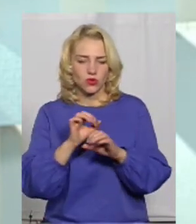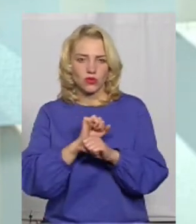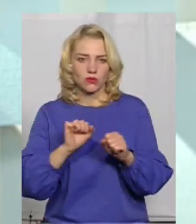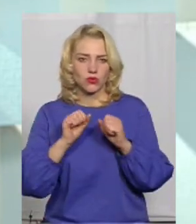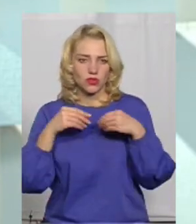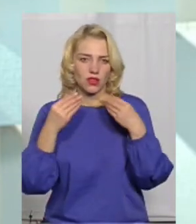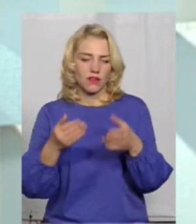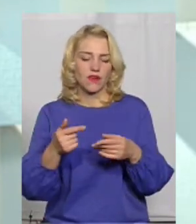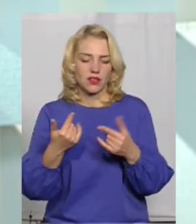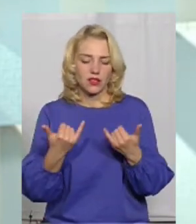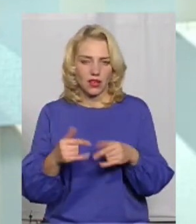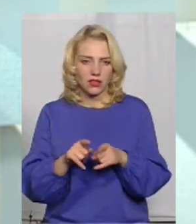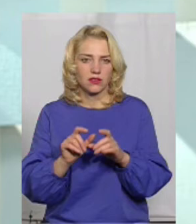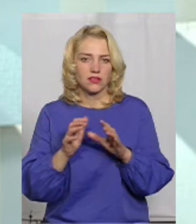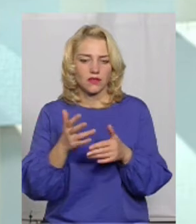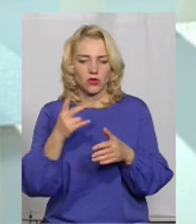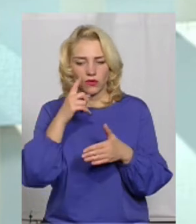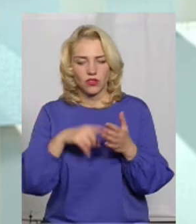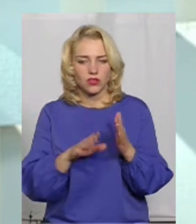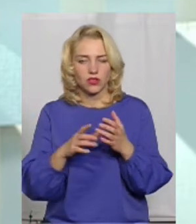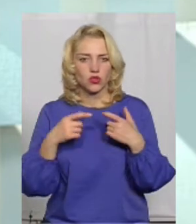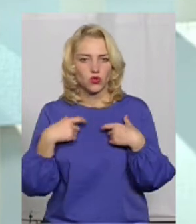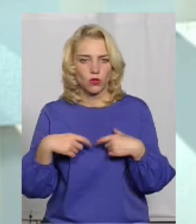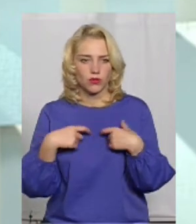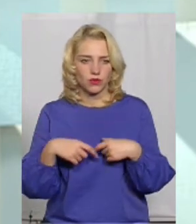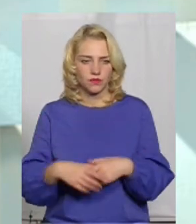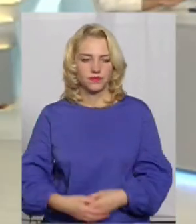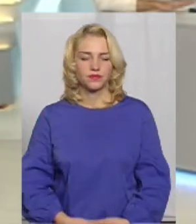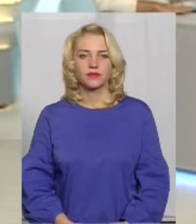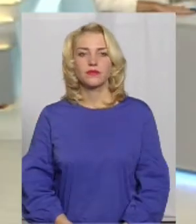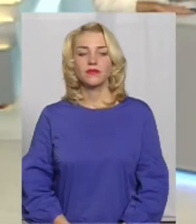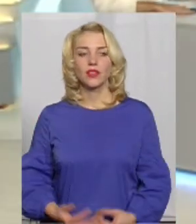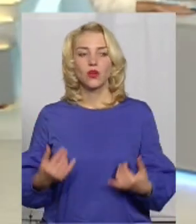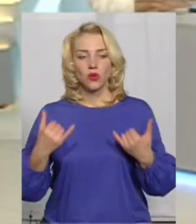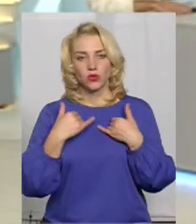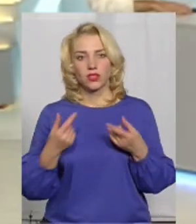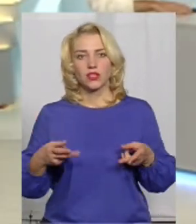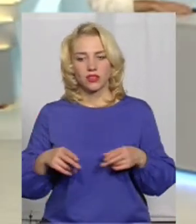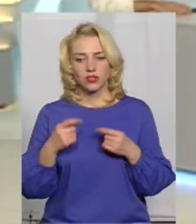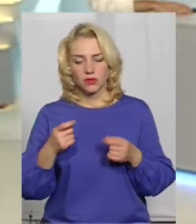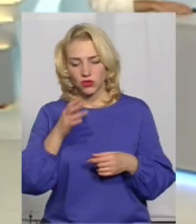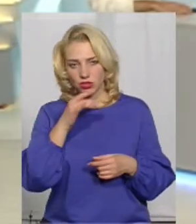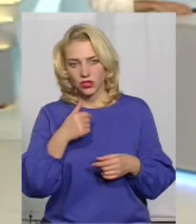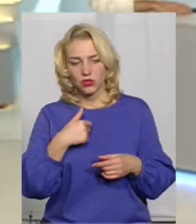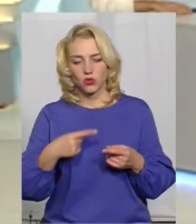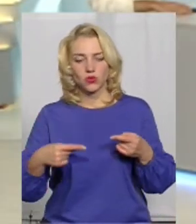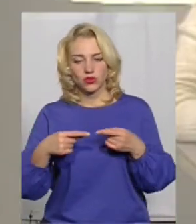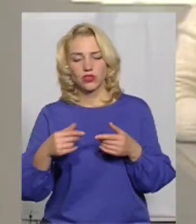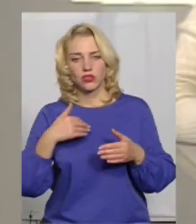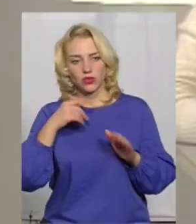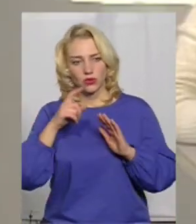світ, що ти повинна довіряти собі і тільки собі, і там найближчим своїм рідним. У нас залишилось зовсім мало часу, я хотів ще уточнити на